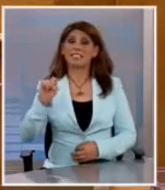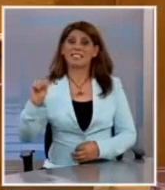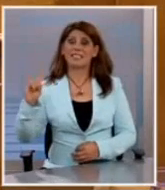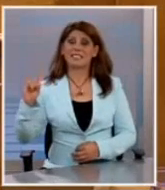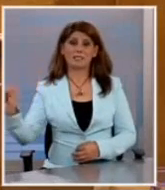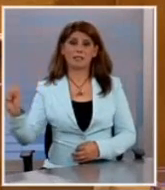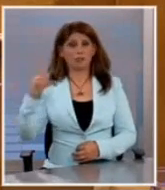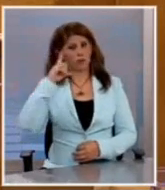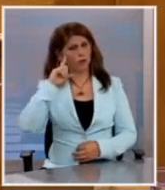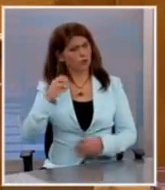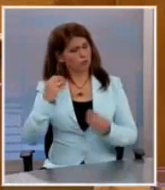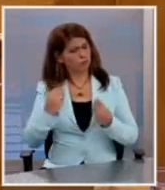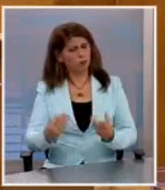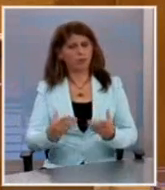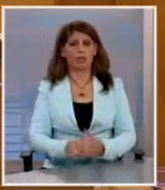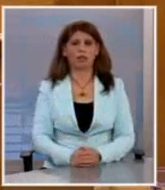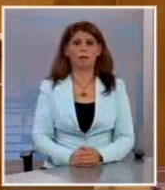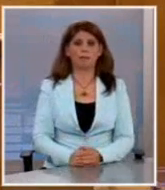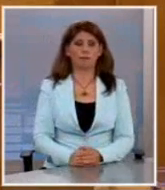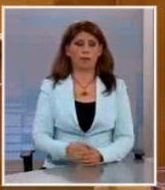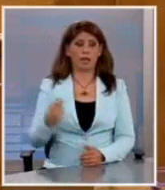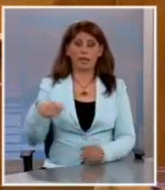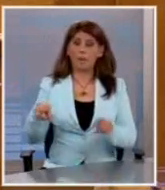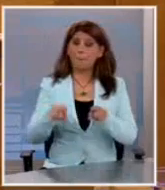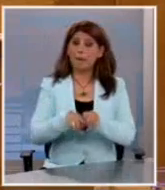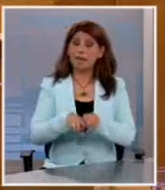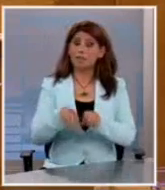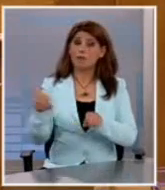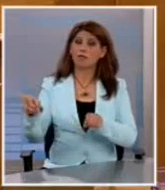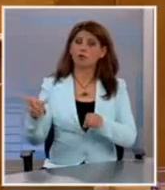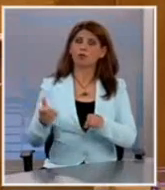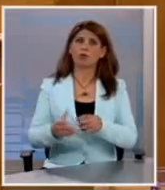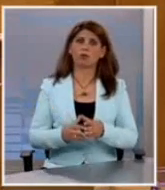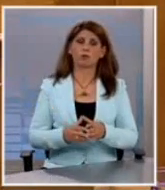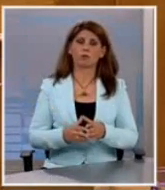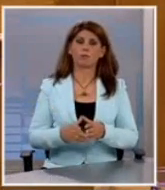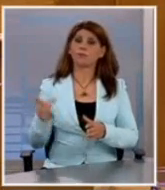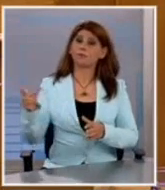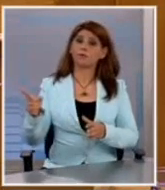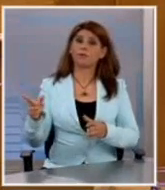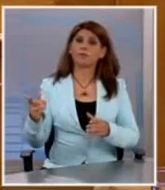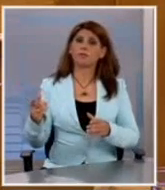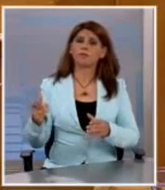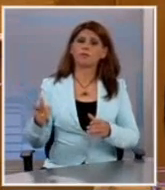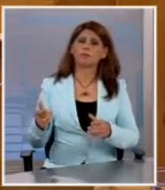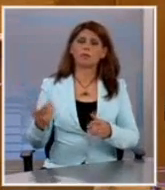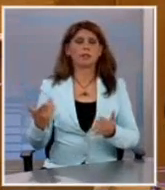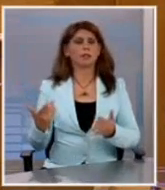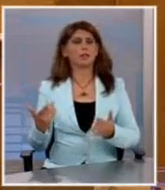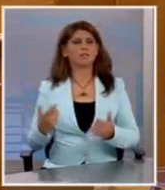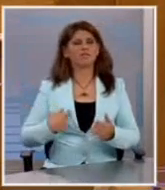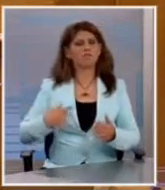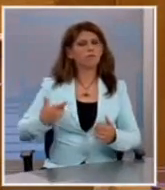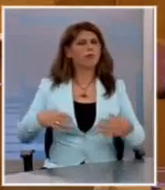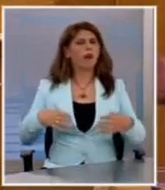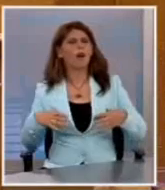βεβαίως το ξέρω πολύ καλά, είναι μαζί με εκείνον που το έπαιζε, εκείνον που το έπαιζε μάγκα της Δραπετσόνας